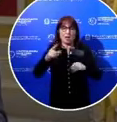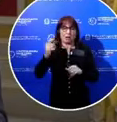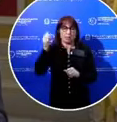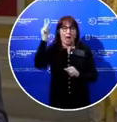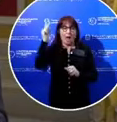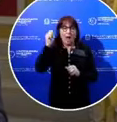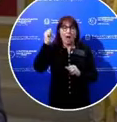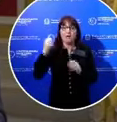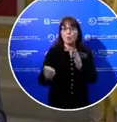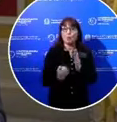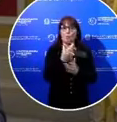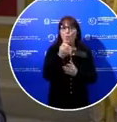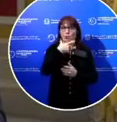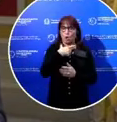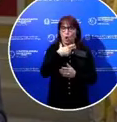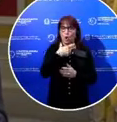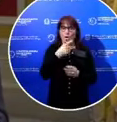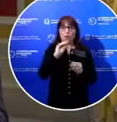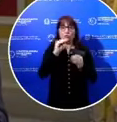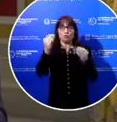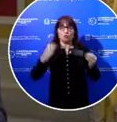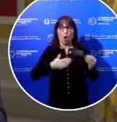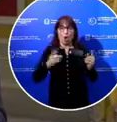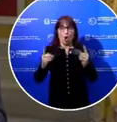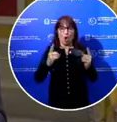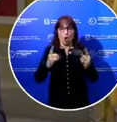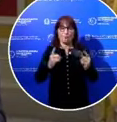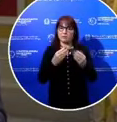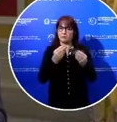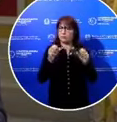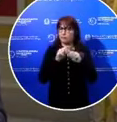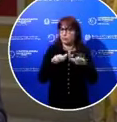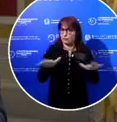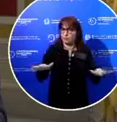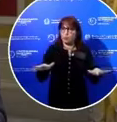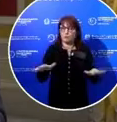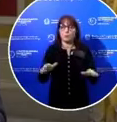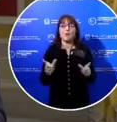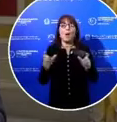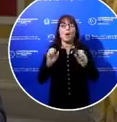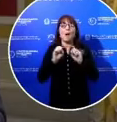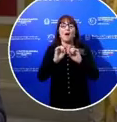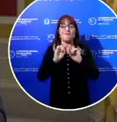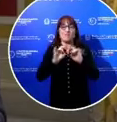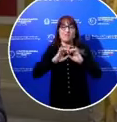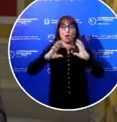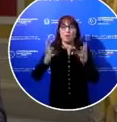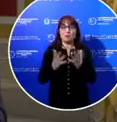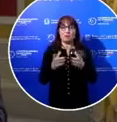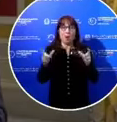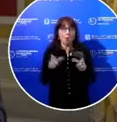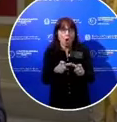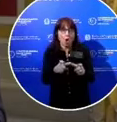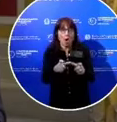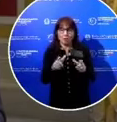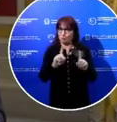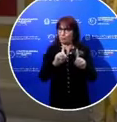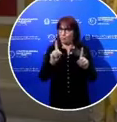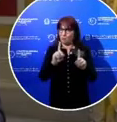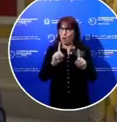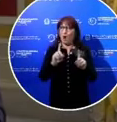di nuove droghe fra gli adolescenti. La pandemia non ha bloccato le attività della criminalità organizzata, che si è